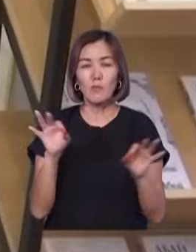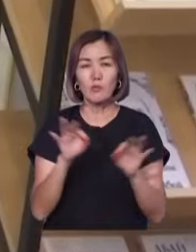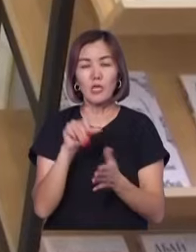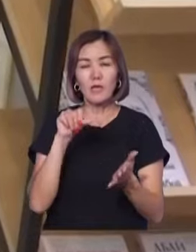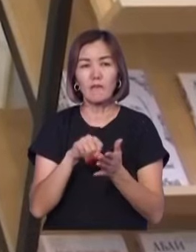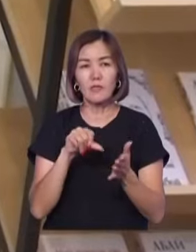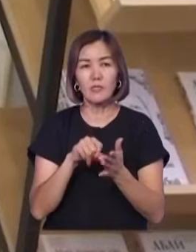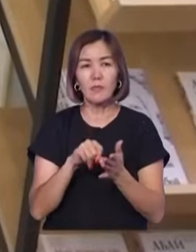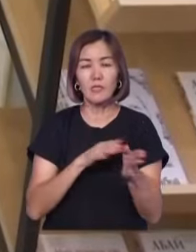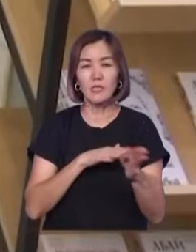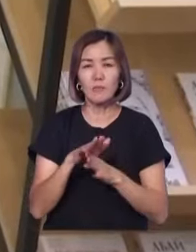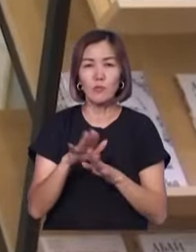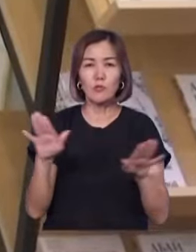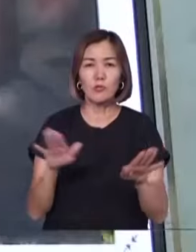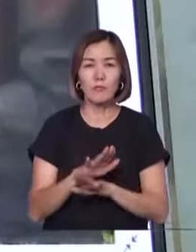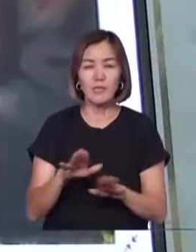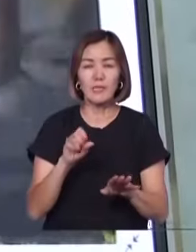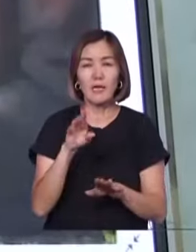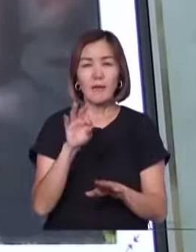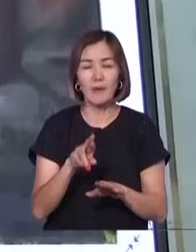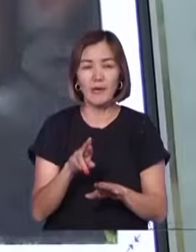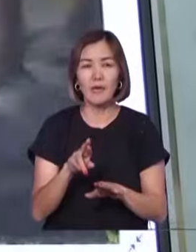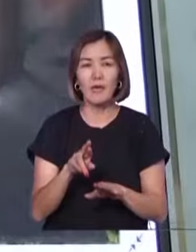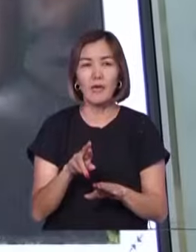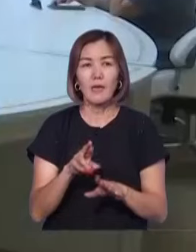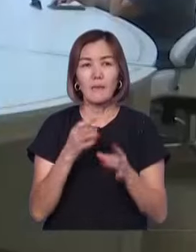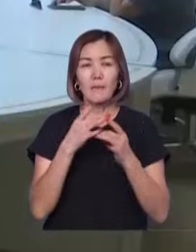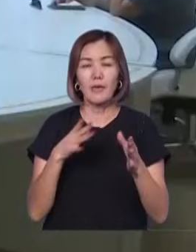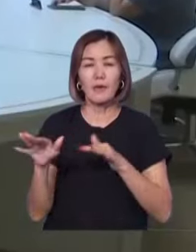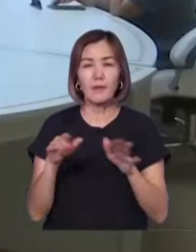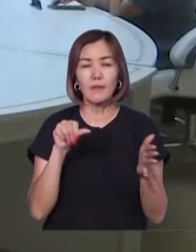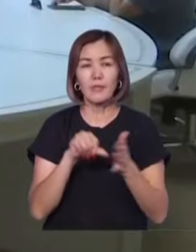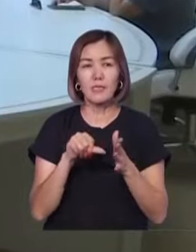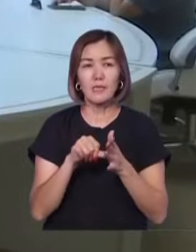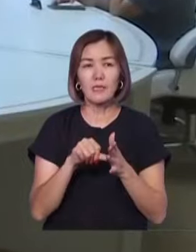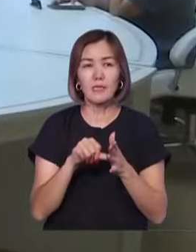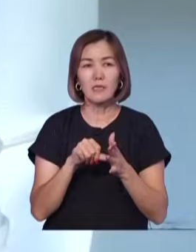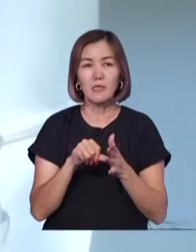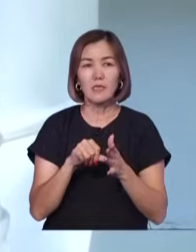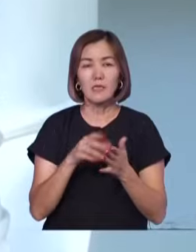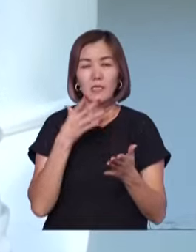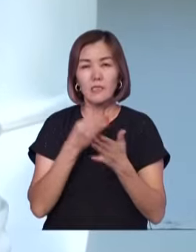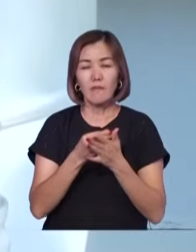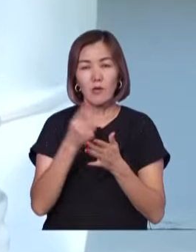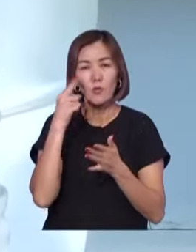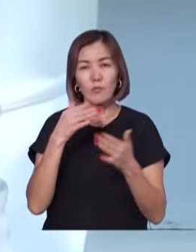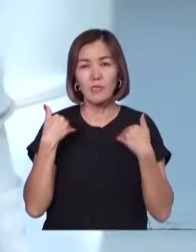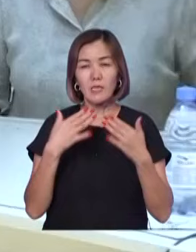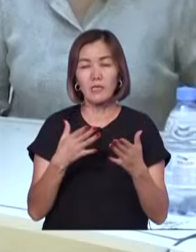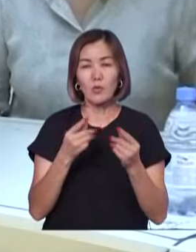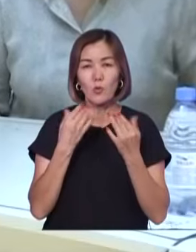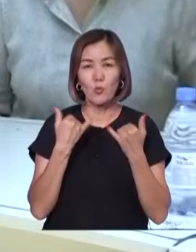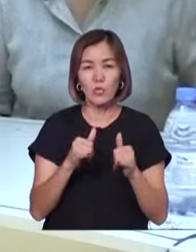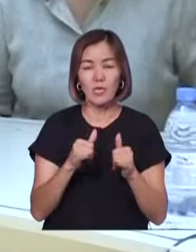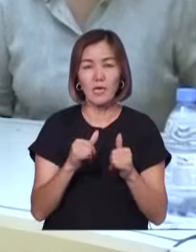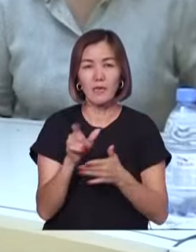артистов исполнив песни о бая А уже на самом мероприятии собравшиеся здесь интеллигенция высказала своё мнение об уникальной поэтической